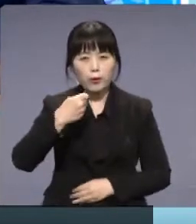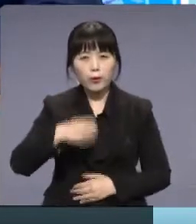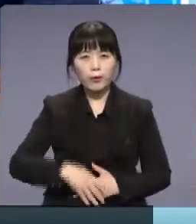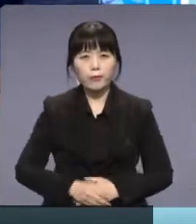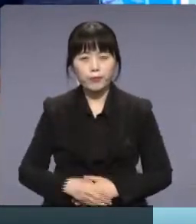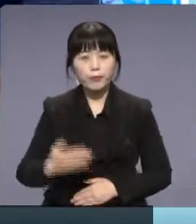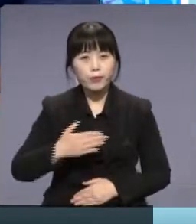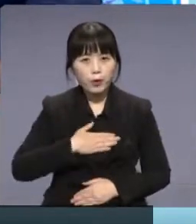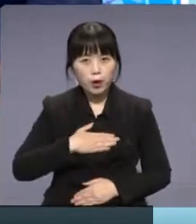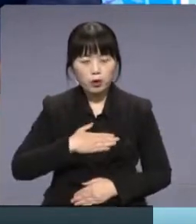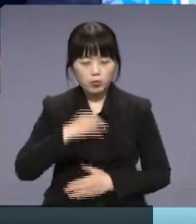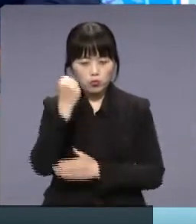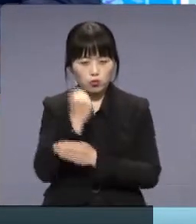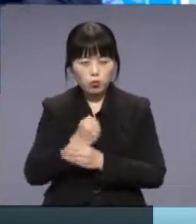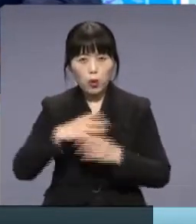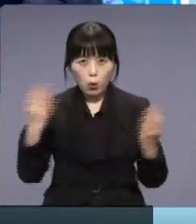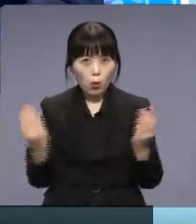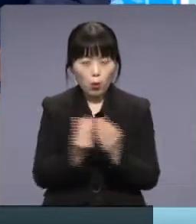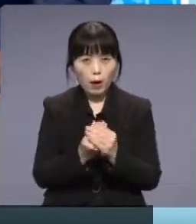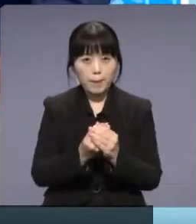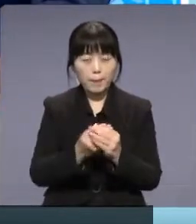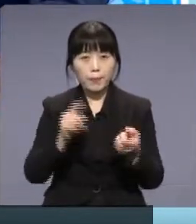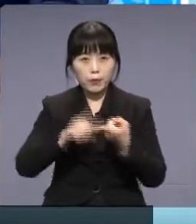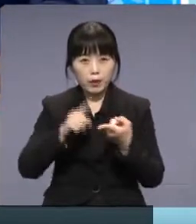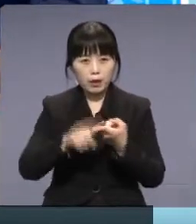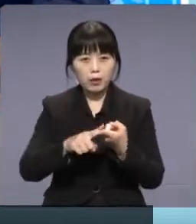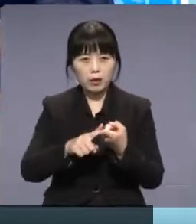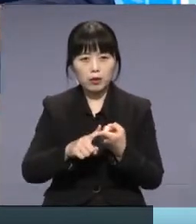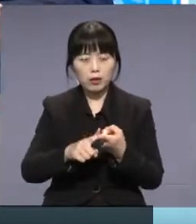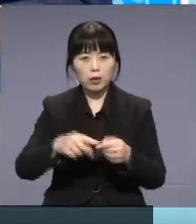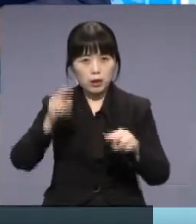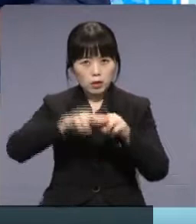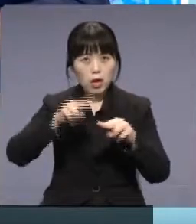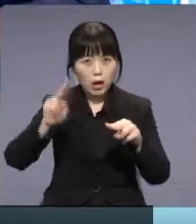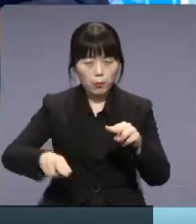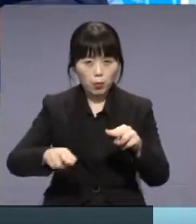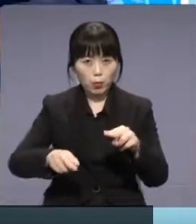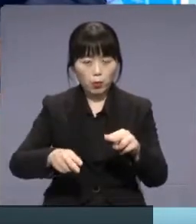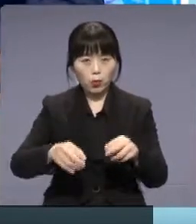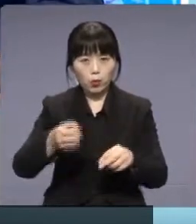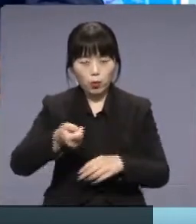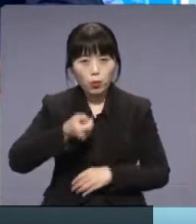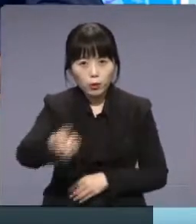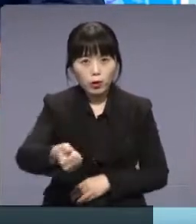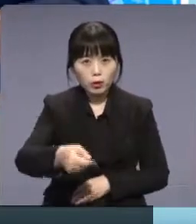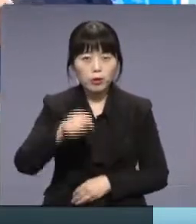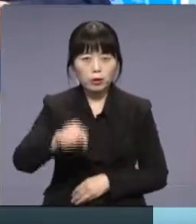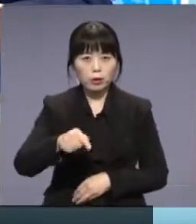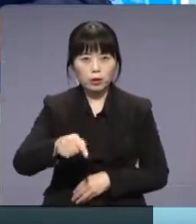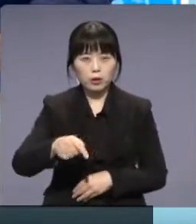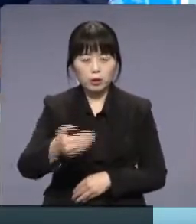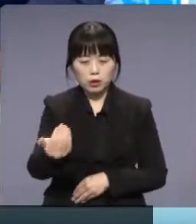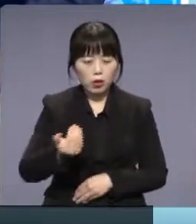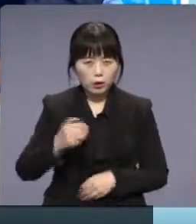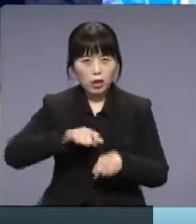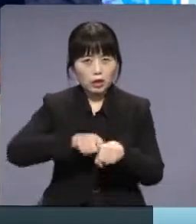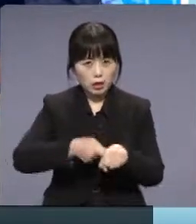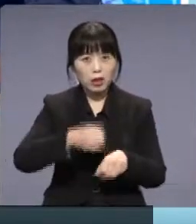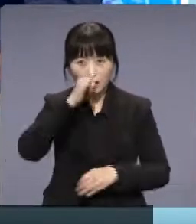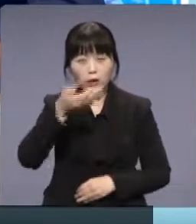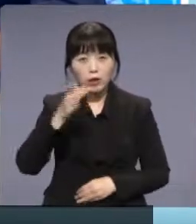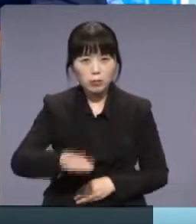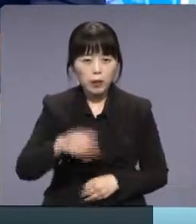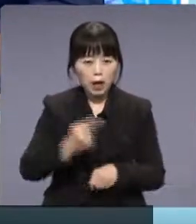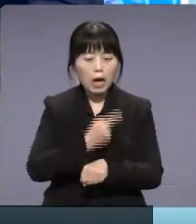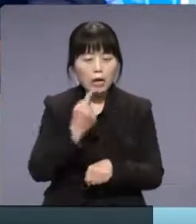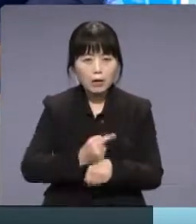결국 저는 부패완판 이렇게 강조하면서 사표를 던지고 그리고 이제 그때 그전에 물론 징계도 있었지만 한